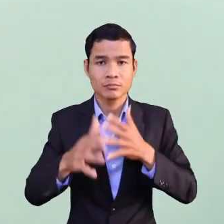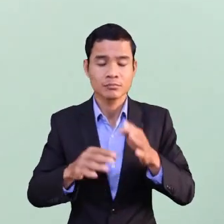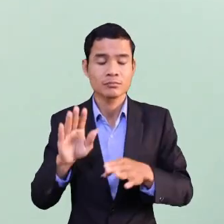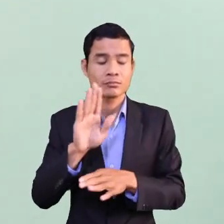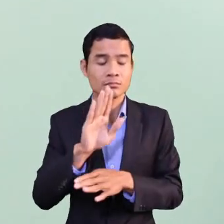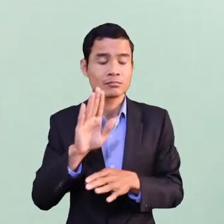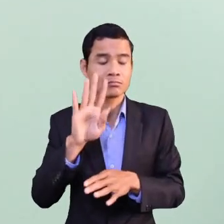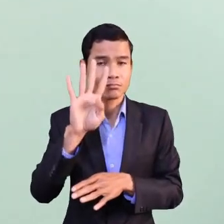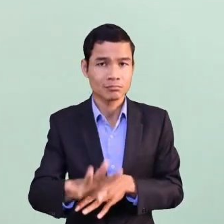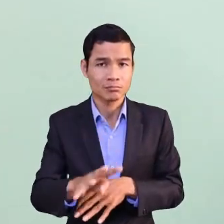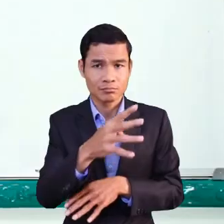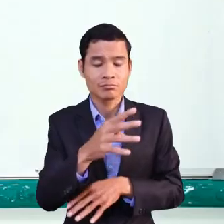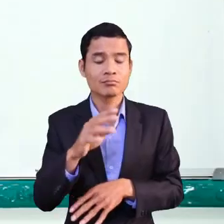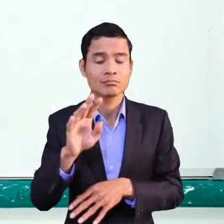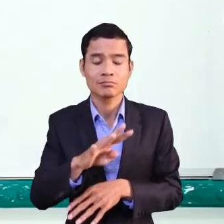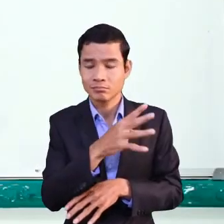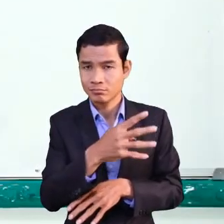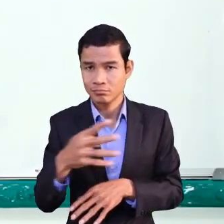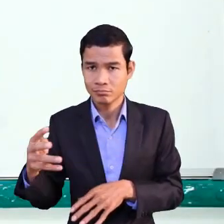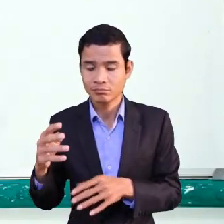ជាមួយអ្នកគ្រូទាំងអស់គ្នាណា